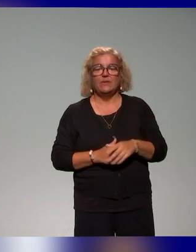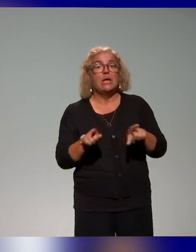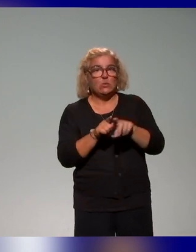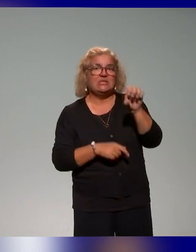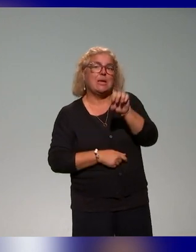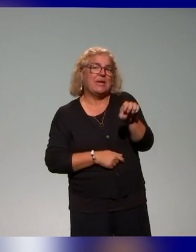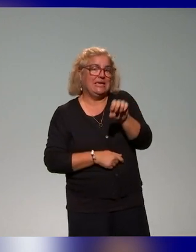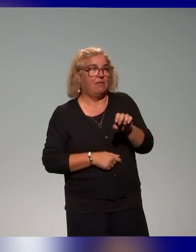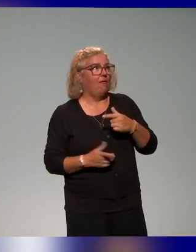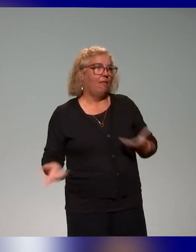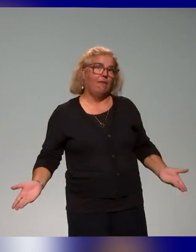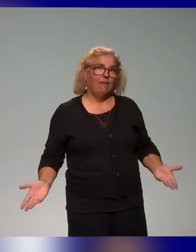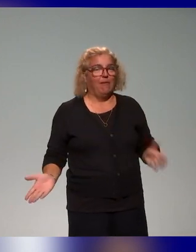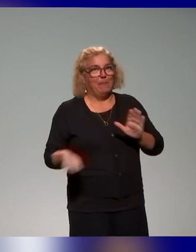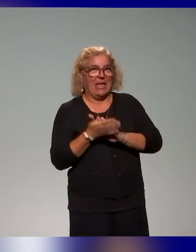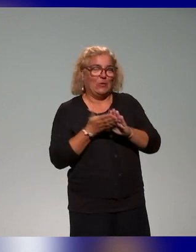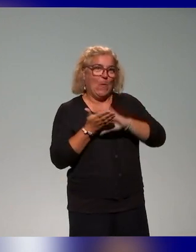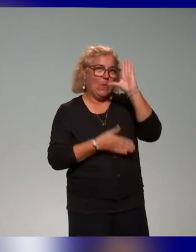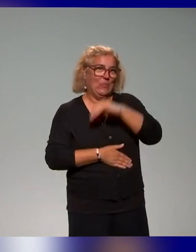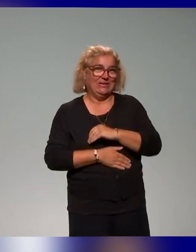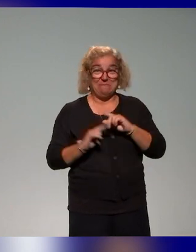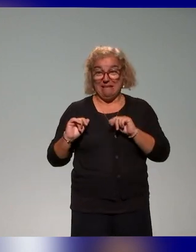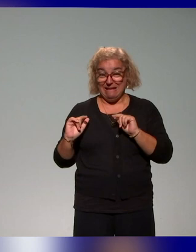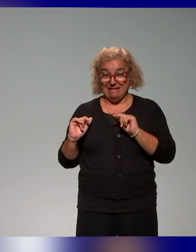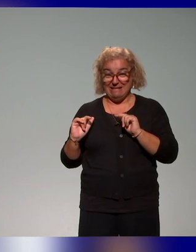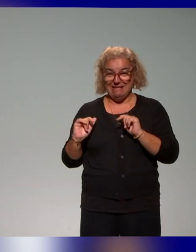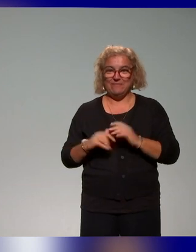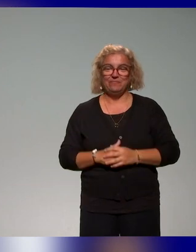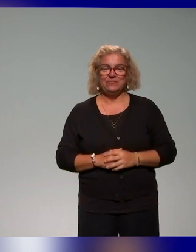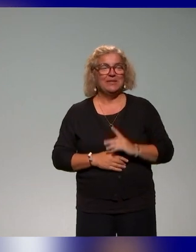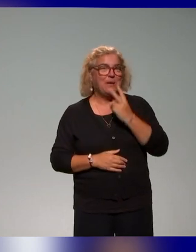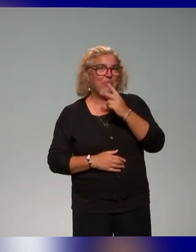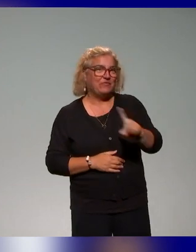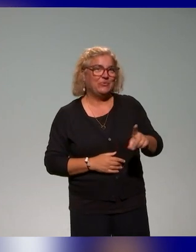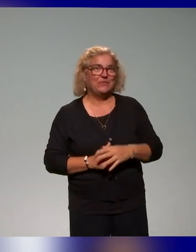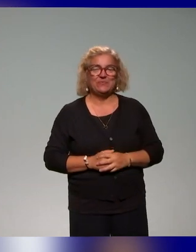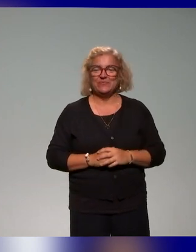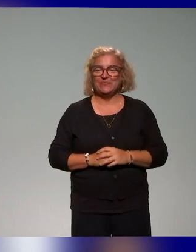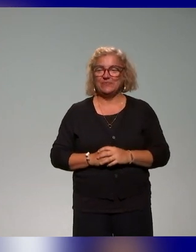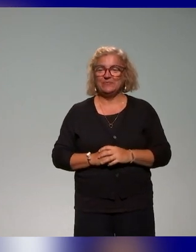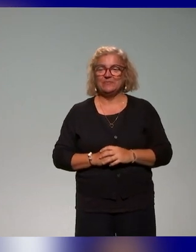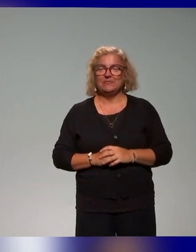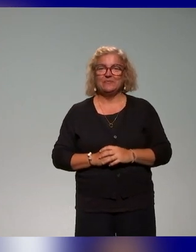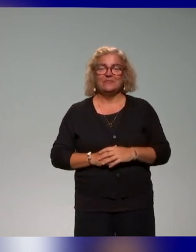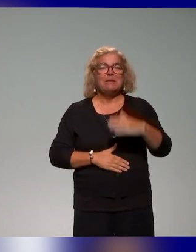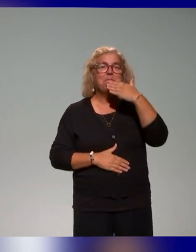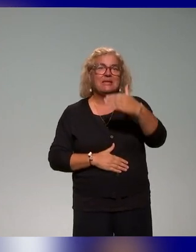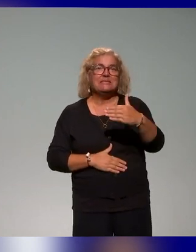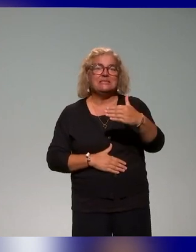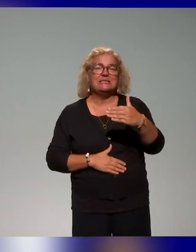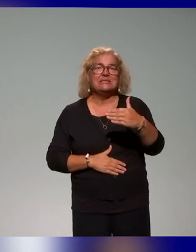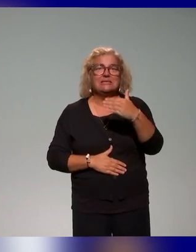Et Aymeric, ben décidément, ouais, Aymeric. Je suis là, mais... Ouais, mais voilà, je t'avais pas vu, je suis désolé. Donc, merci aussi à